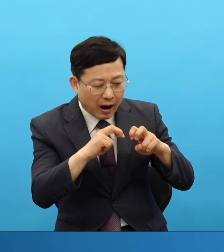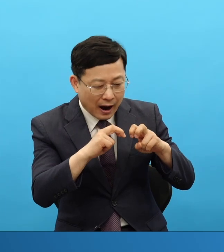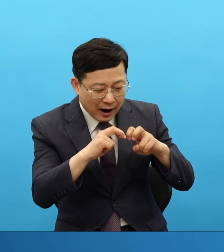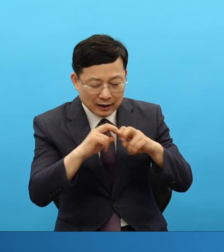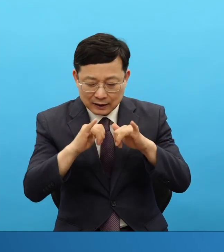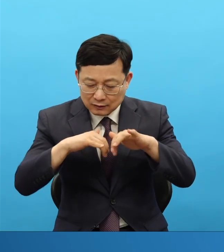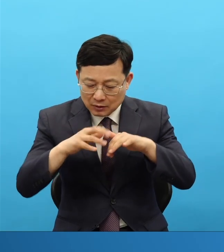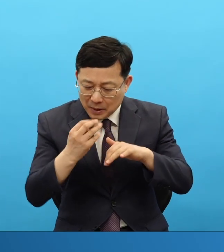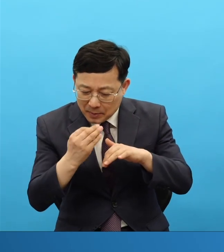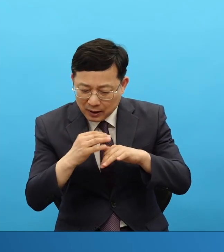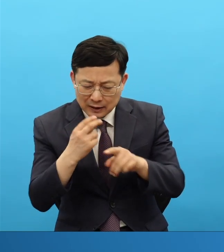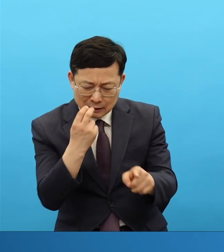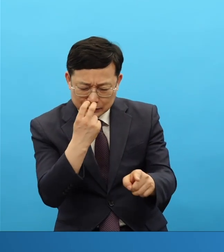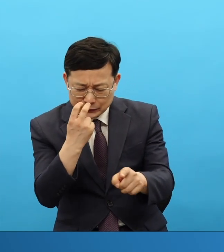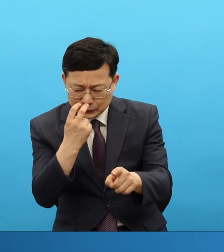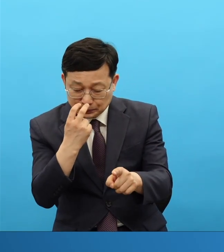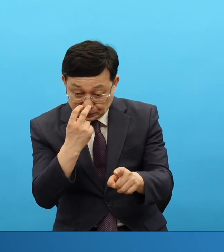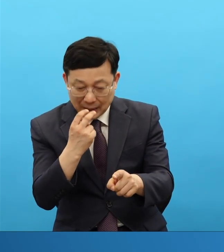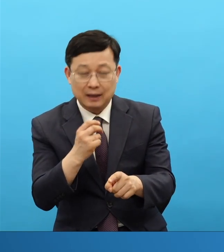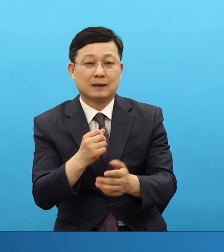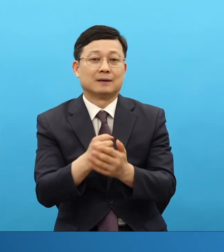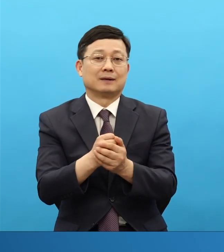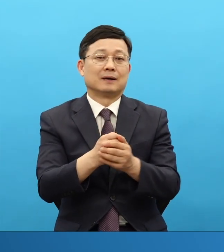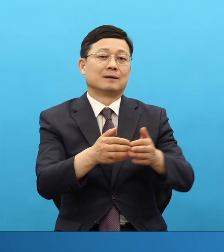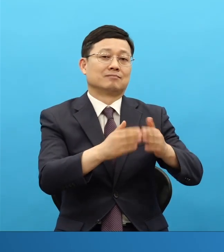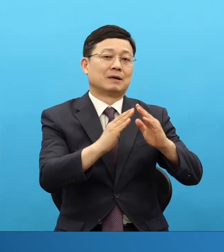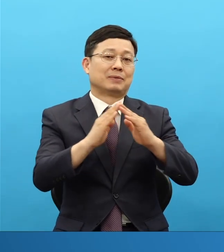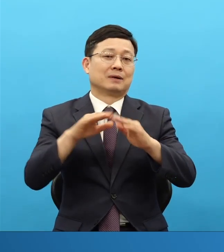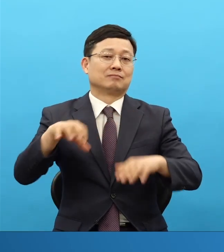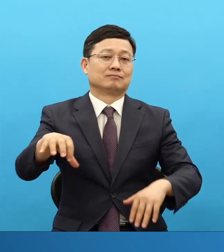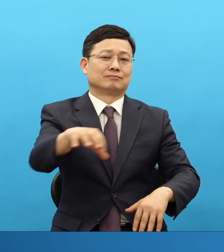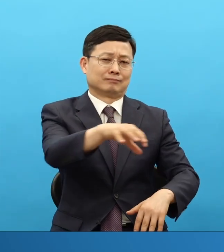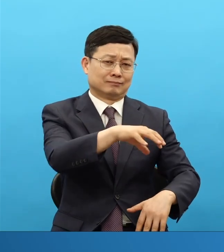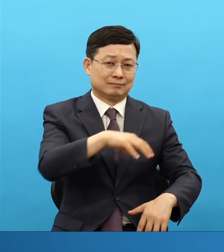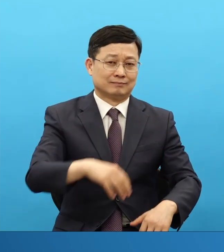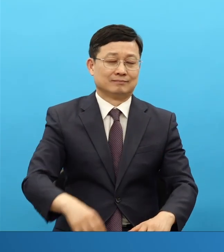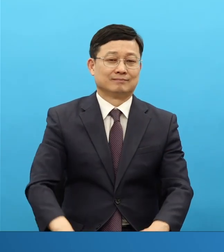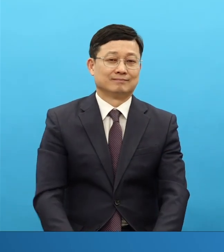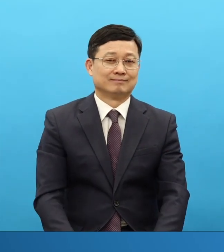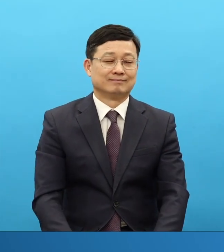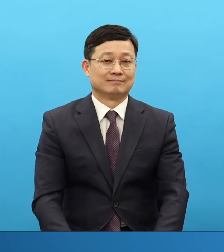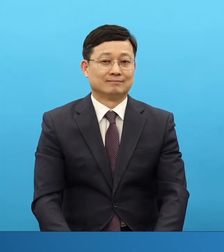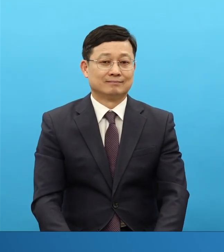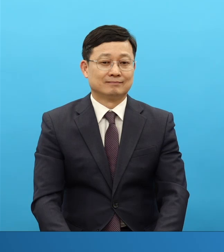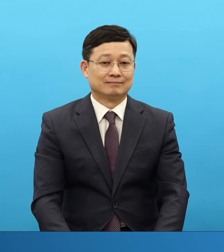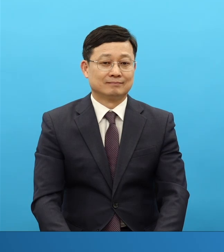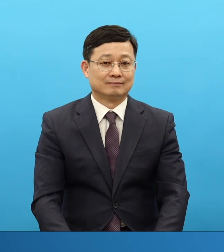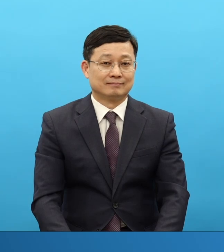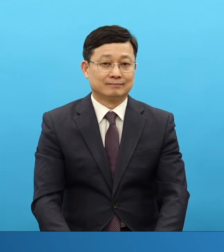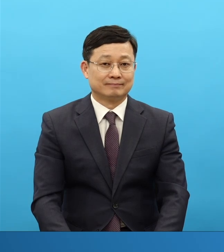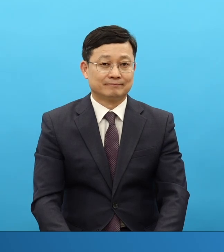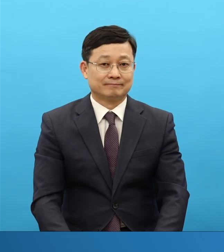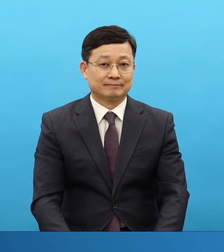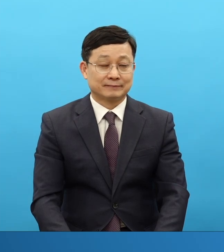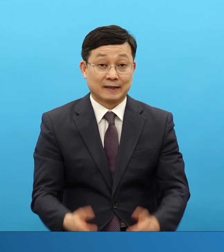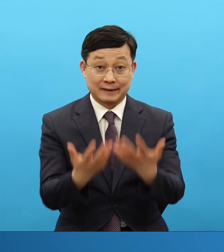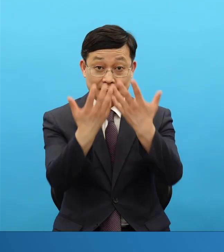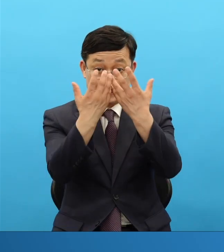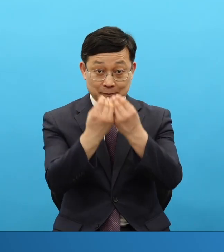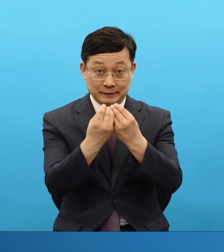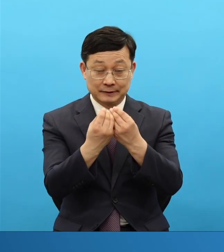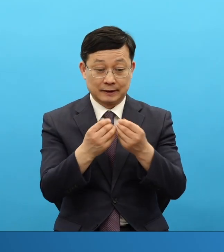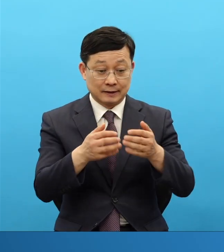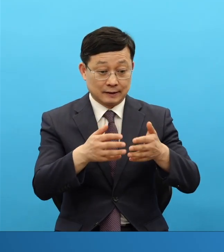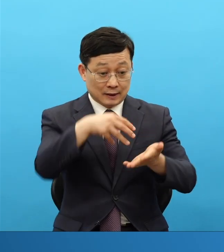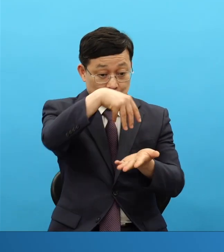사람들 하는 거 보니까 하루 종일 그 뭐 체크하는 거 들고요. 차가 몇 대 지나가나